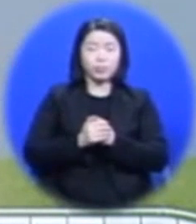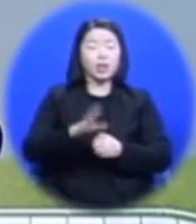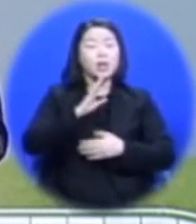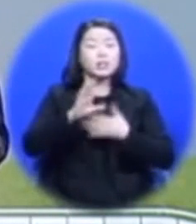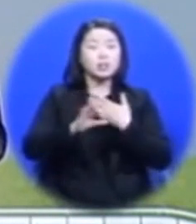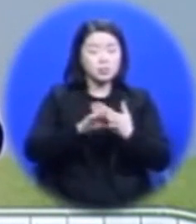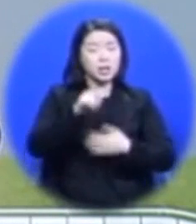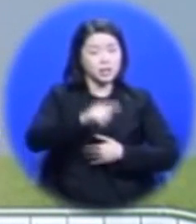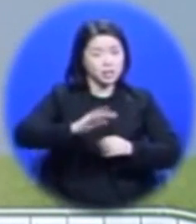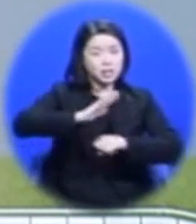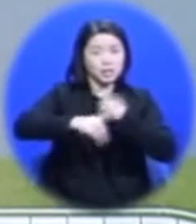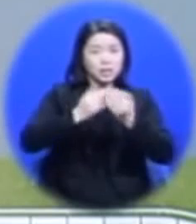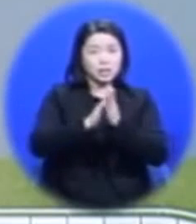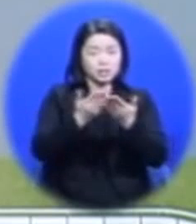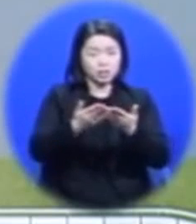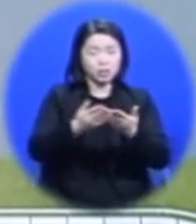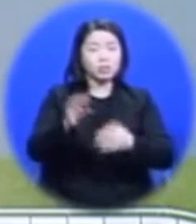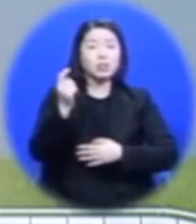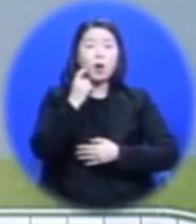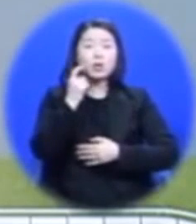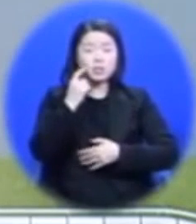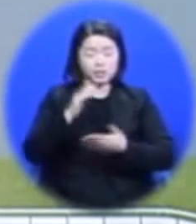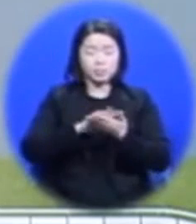그러면 이 성경은 거짓입니다.